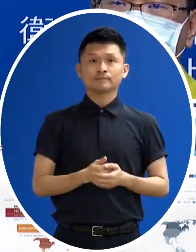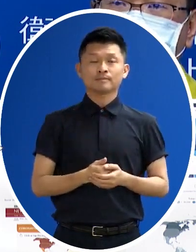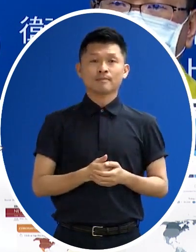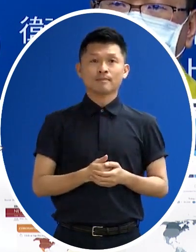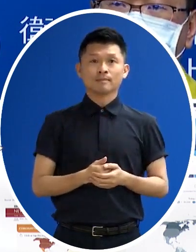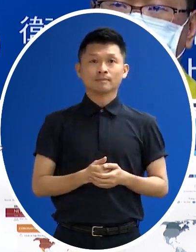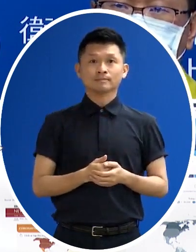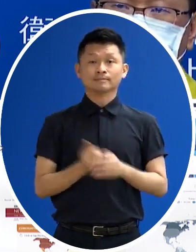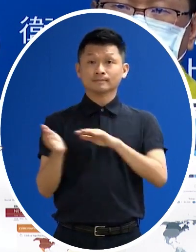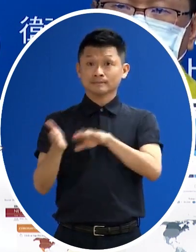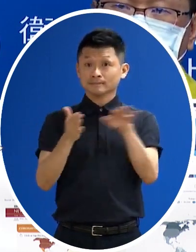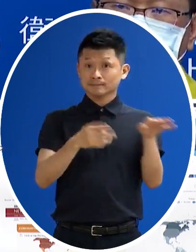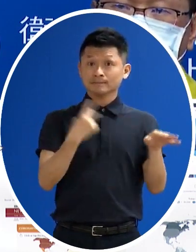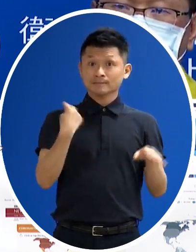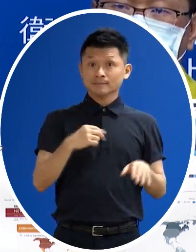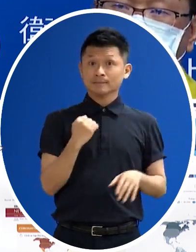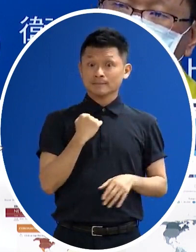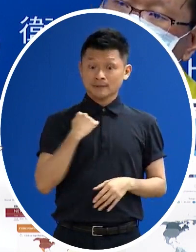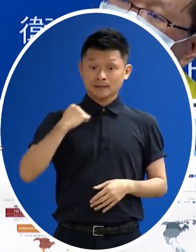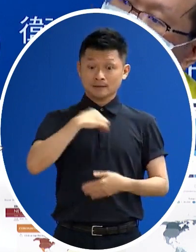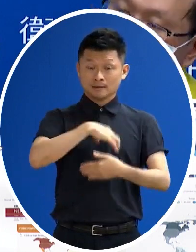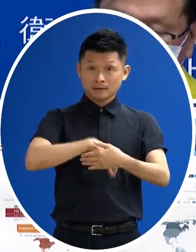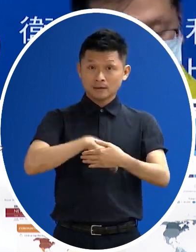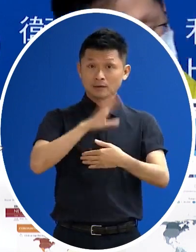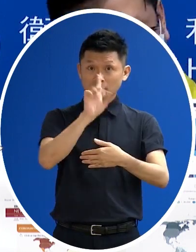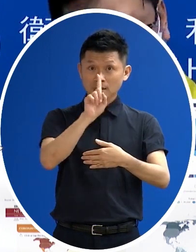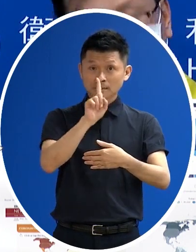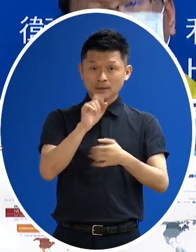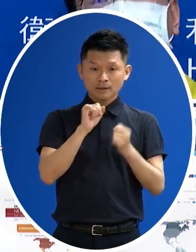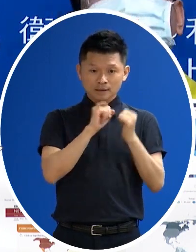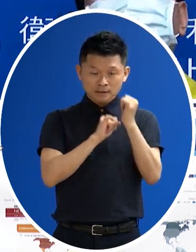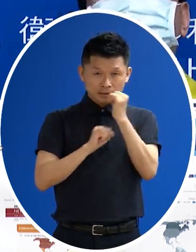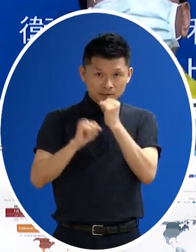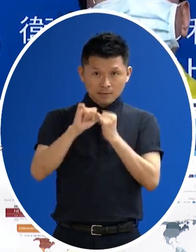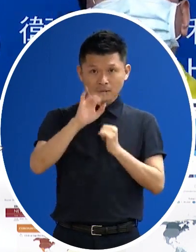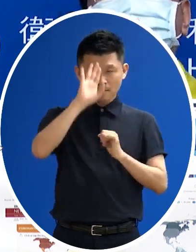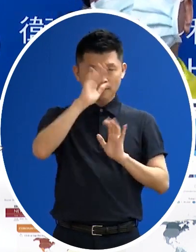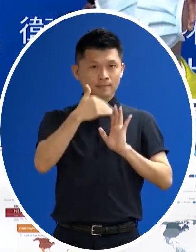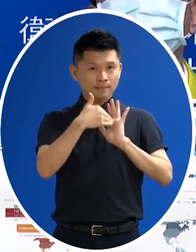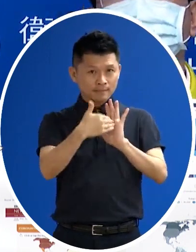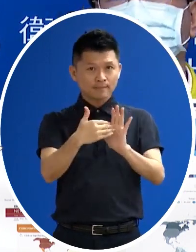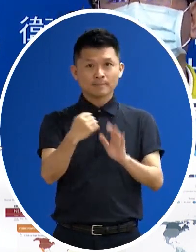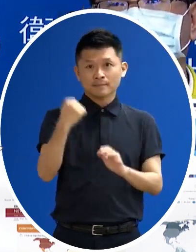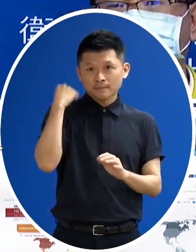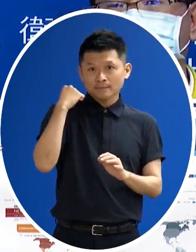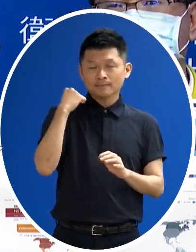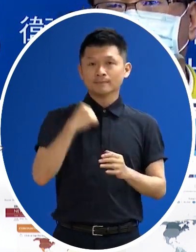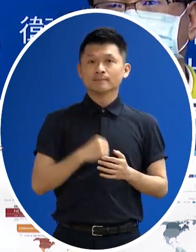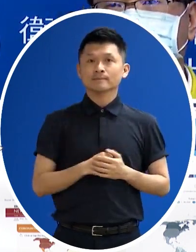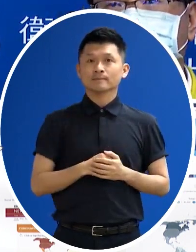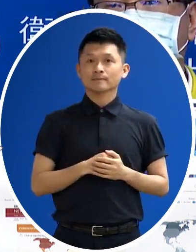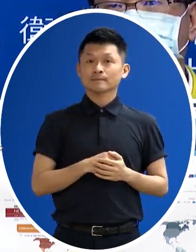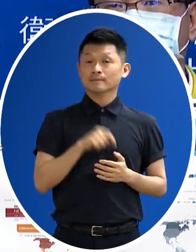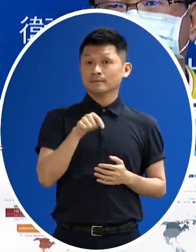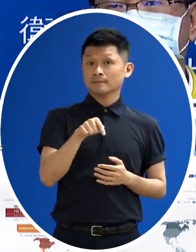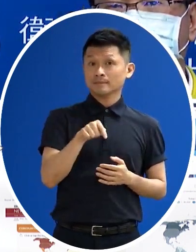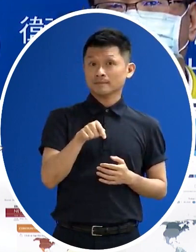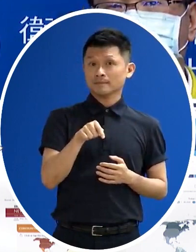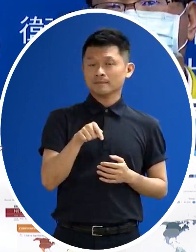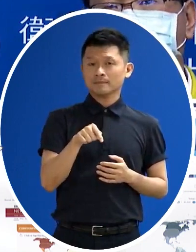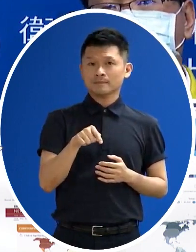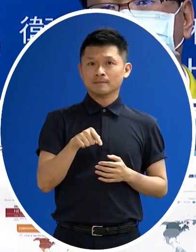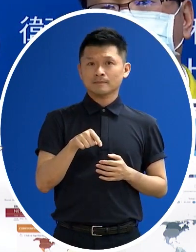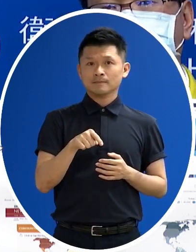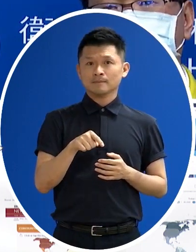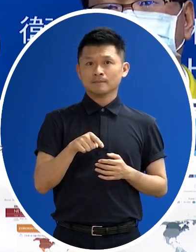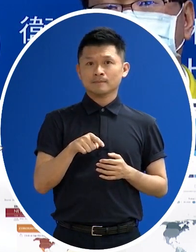体以外，其实在我们的抵抗力里面还有一个叫做细胞性的免疫力哈。那这细胞性的免疫力通常比较不是那么